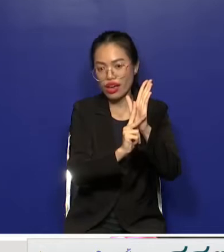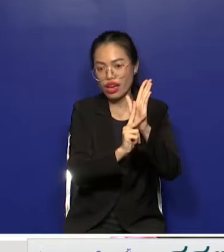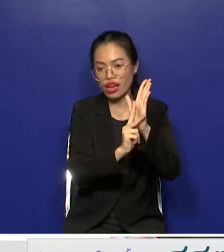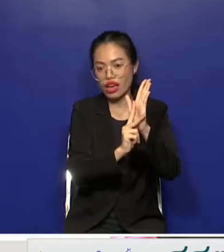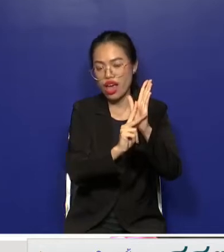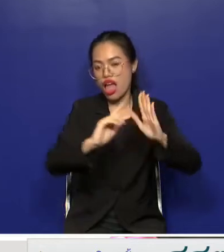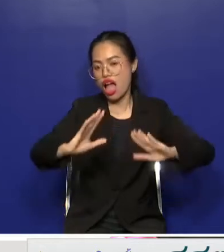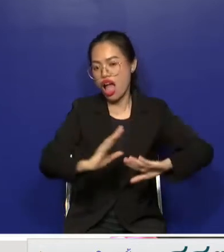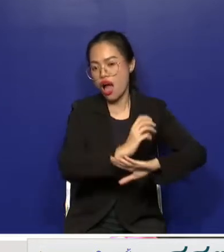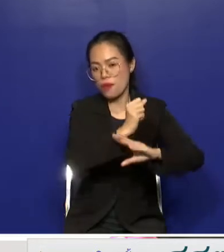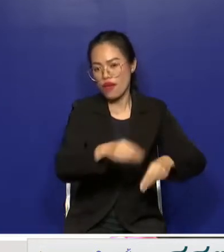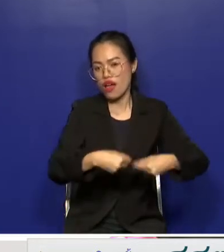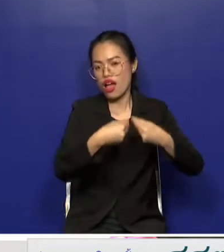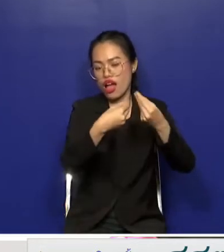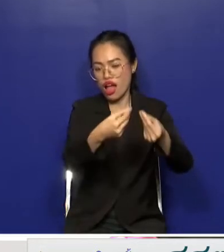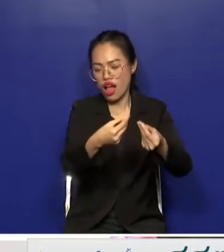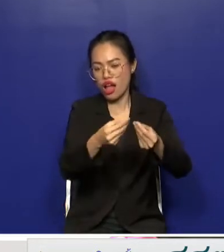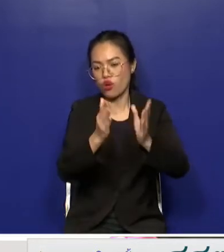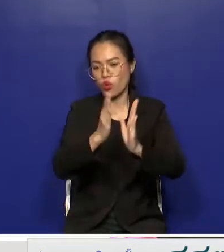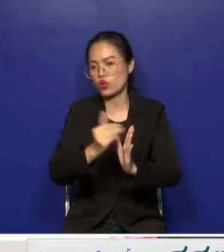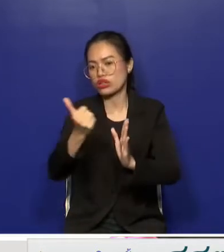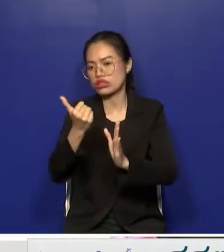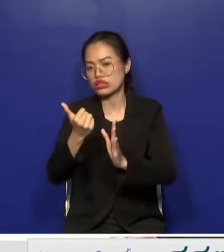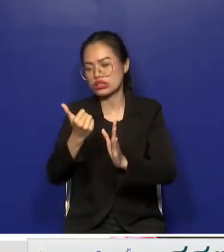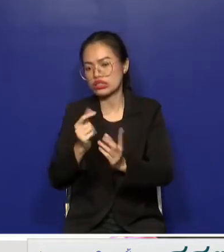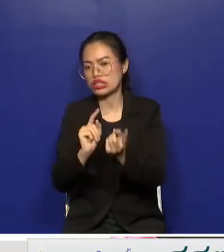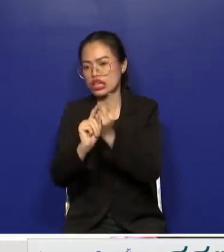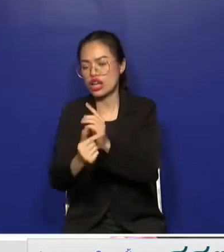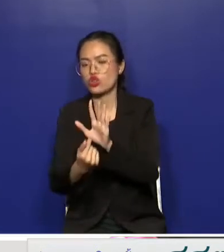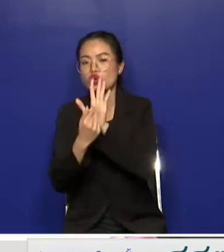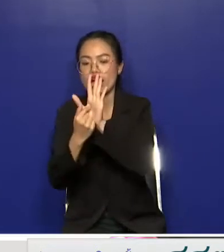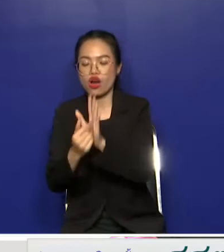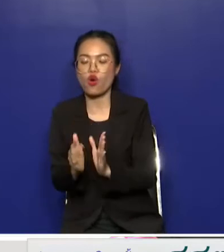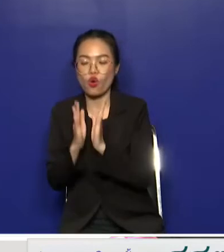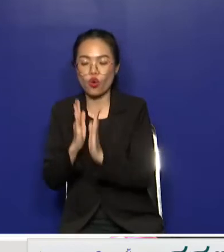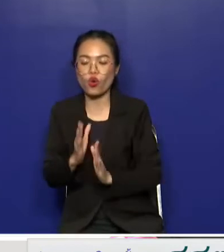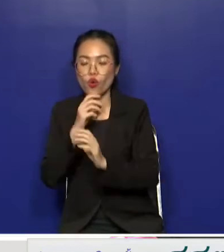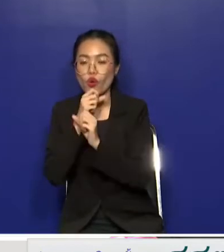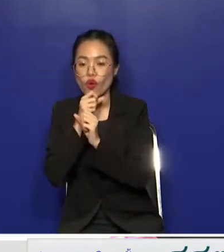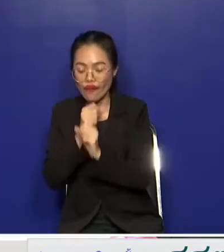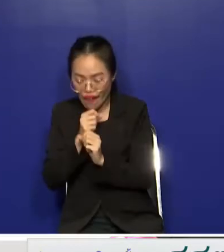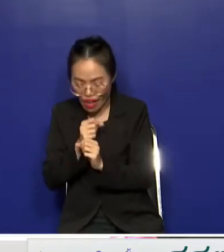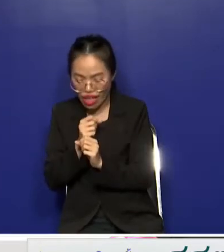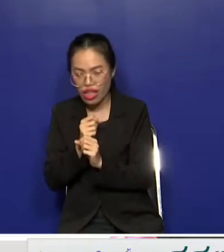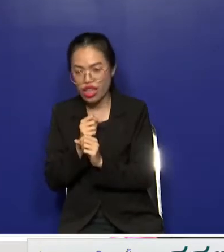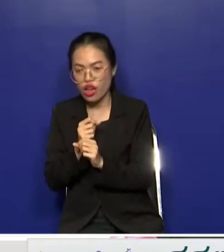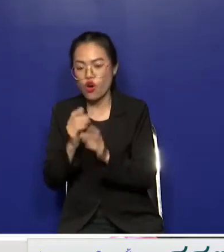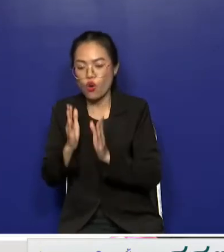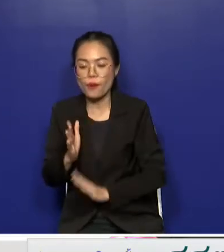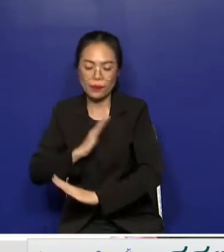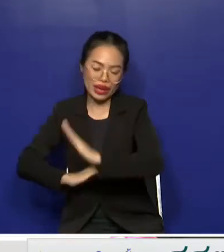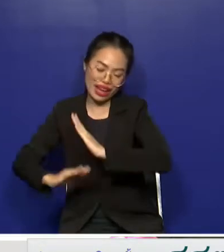จบุกคนอื่นลงคะแนนแทนผู้ที่ไม่มความสามารถเช่นผู้สูงอิุ ชลาภาพ หผู้พิการ